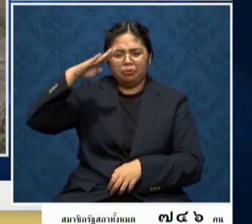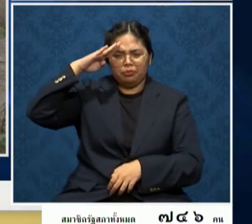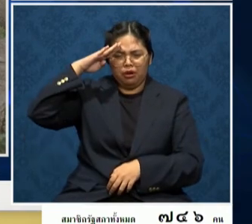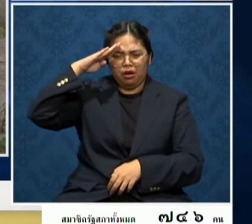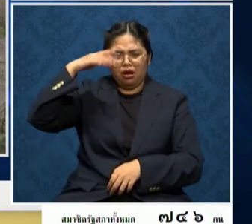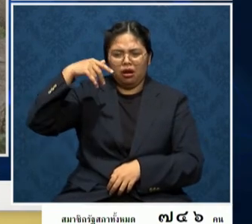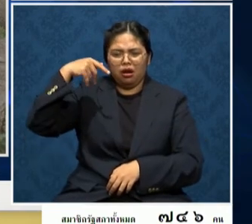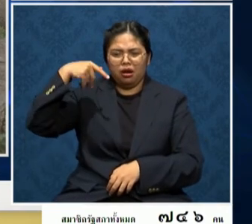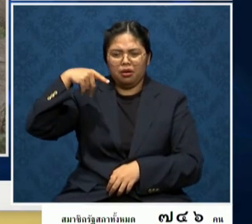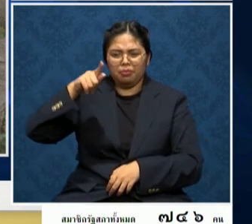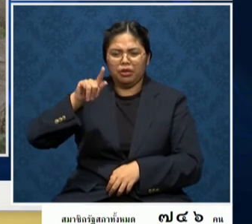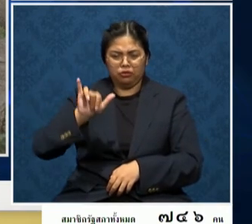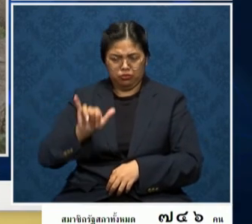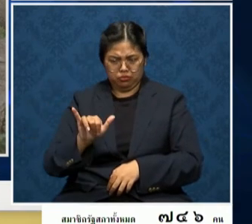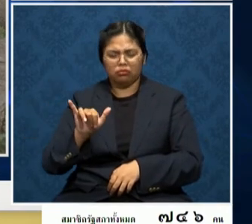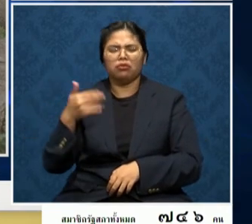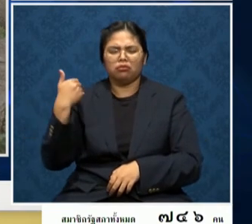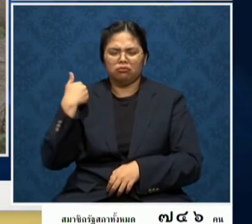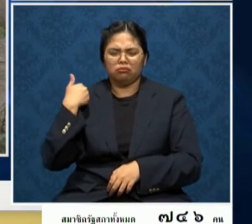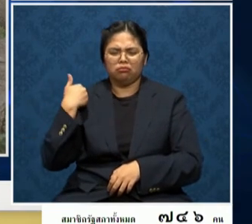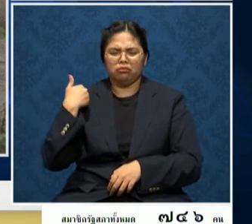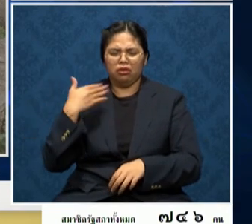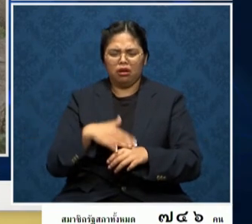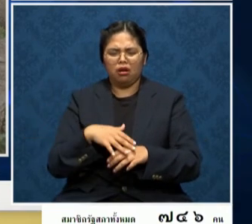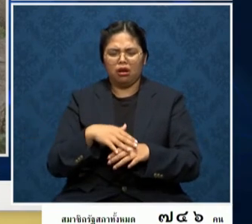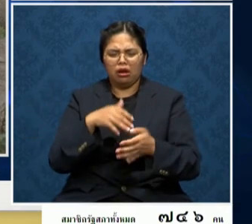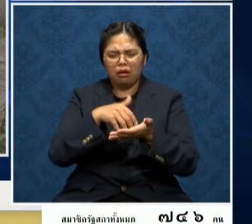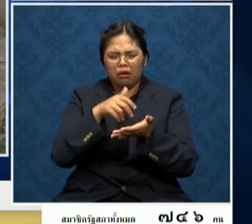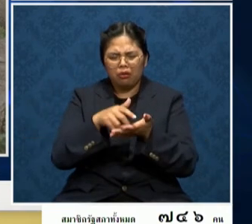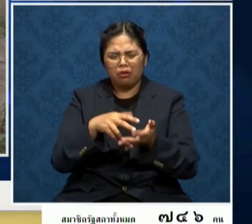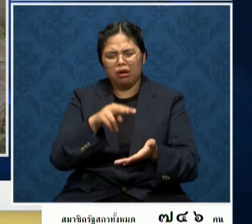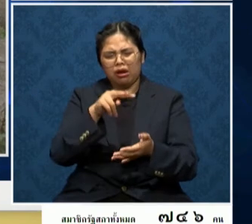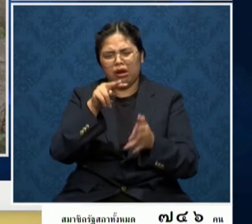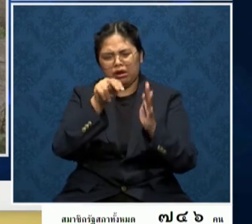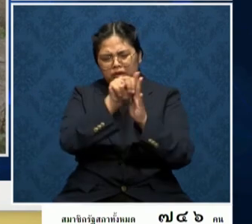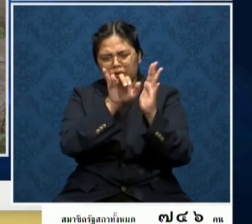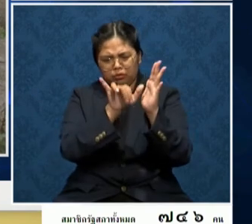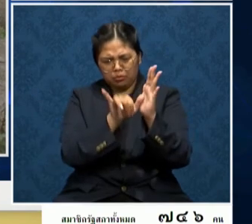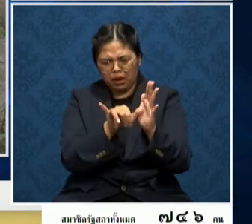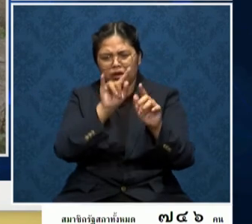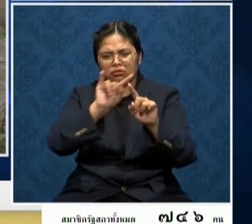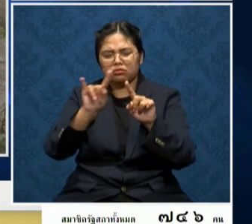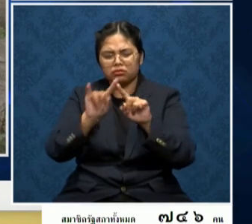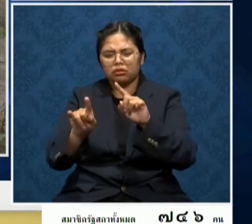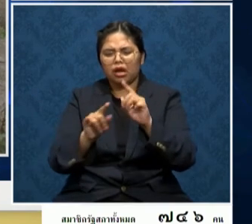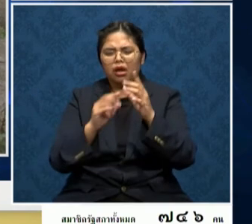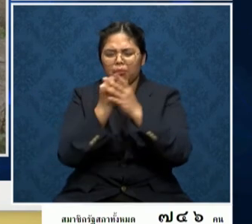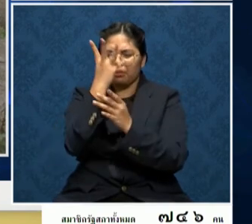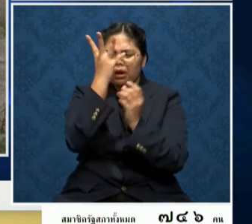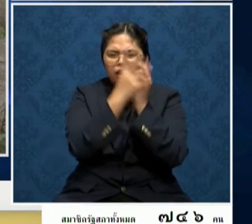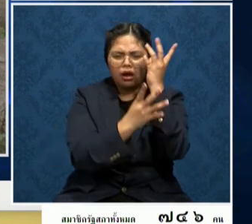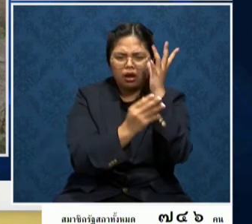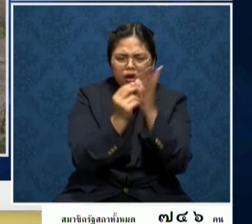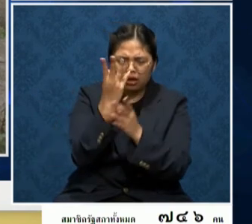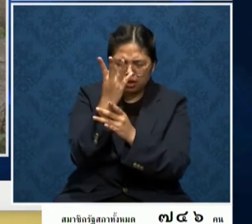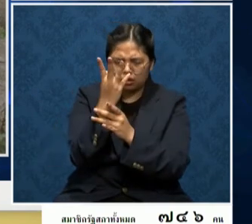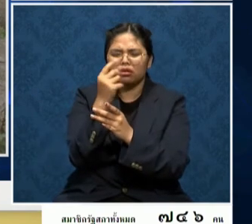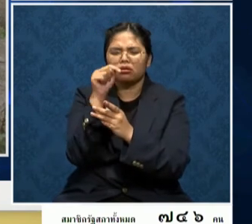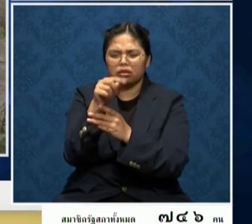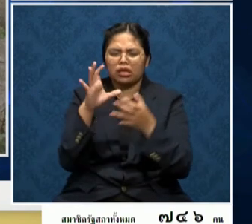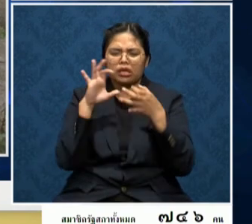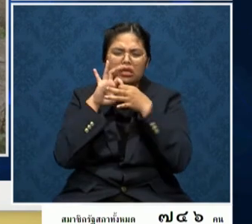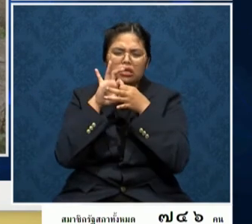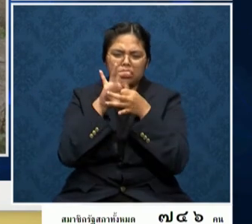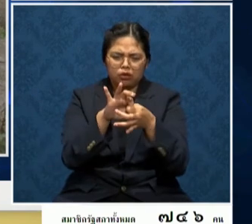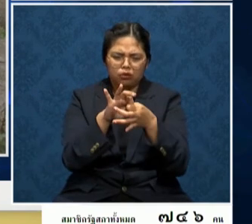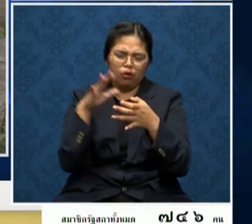เพื่อที่จะชี้ให้เห็นว่านโยบายแก้ไขปัญหาที่ดินในเขตป่าของรัฐบาลชุดนี้มีส่วนเกี่ยวข้องและ